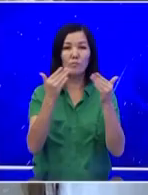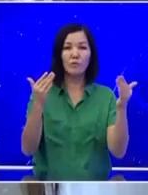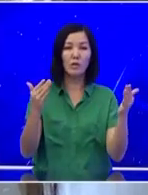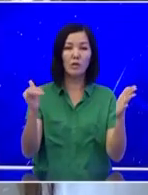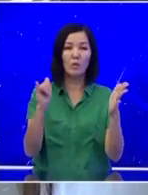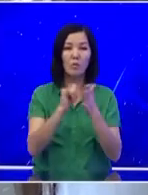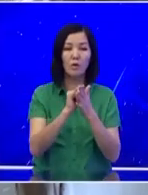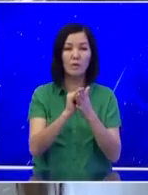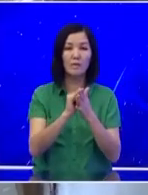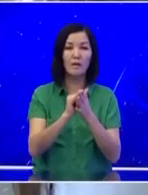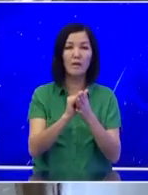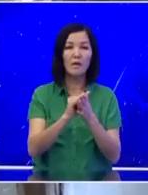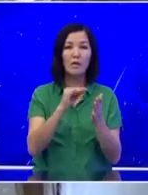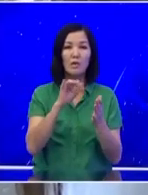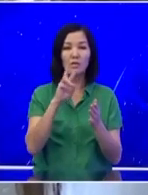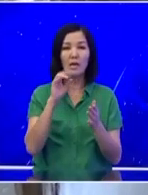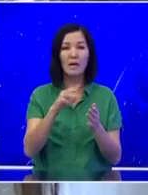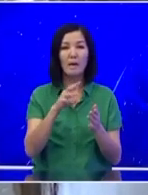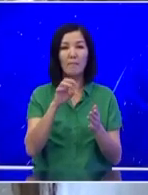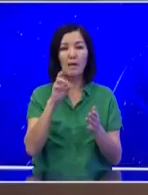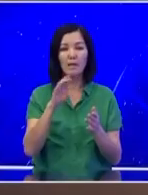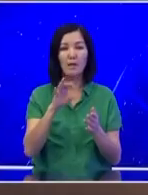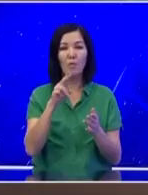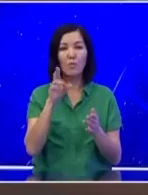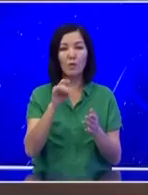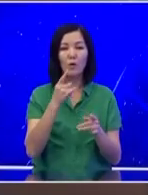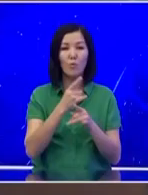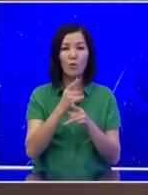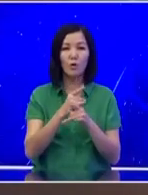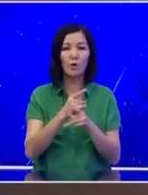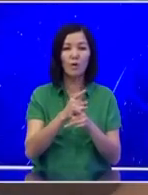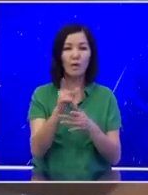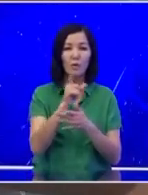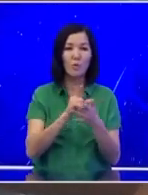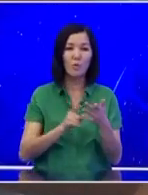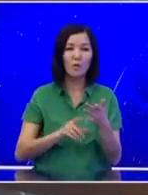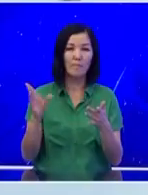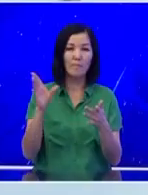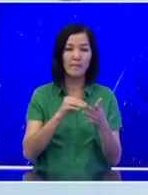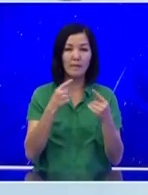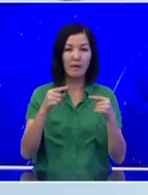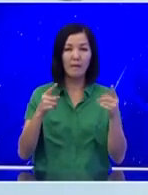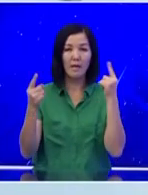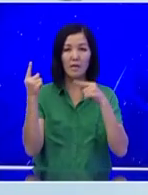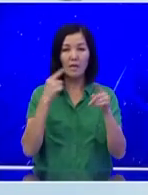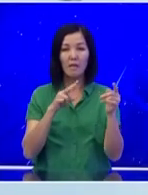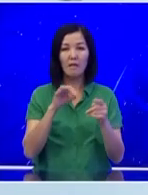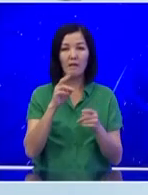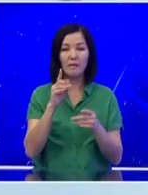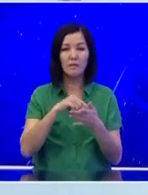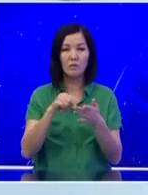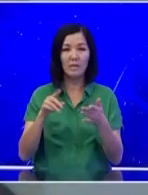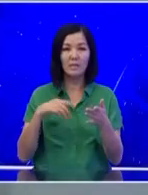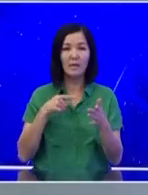қойылды. Ілиястың Жаңқа, Шәркей, Малта, Одақ, өтірік өлең жинақтары және тағы басқа шығармалары латын қарпімен жазылған.